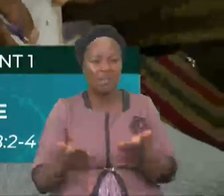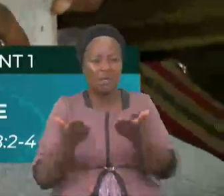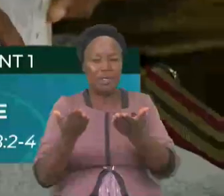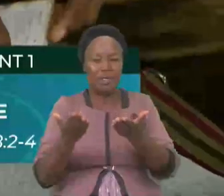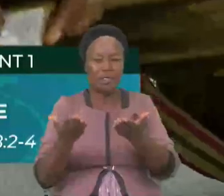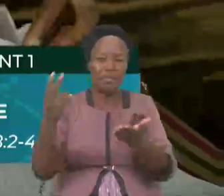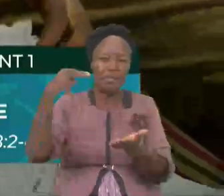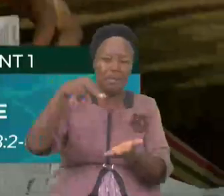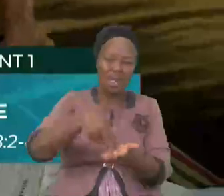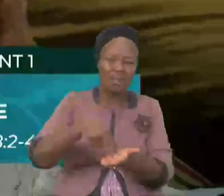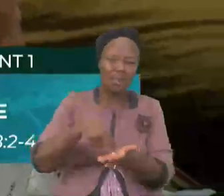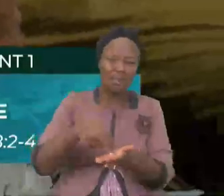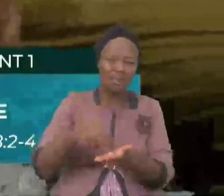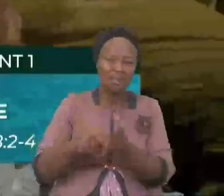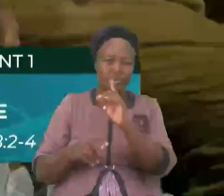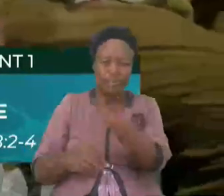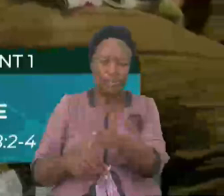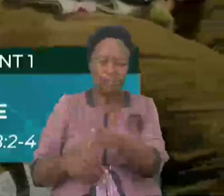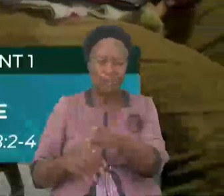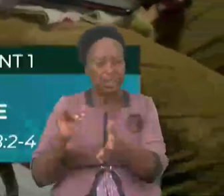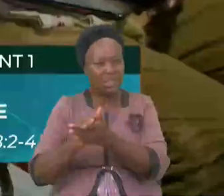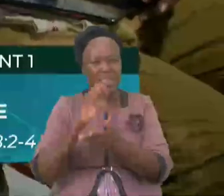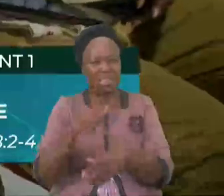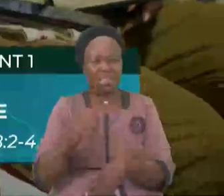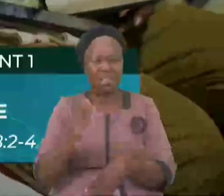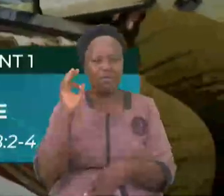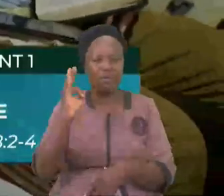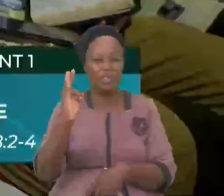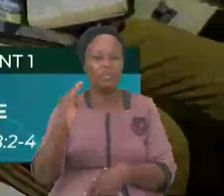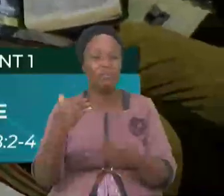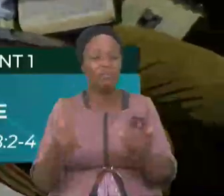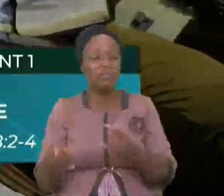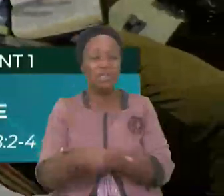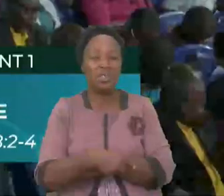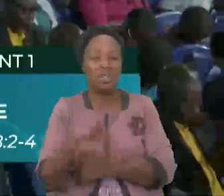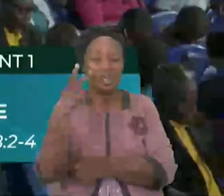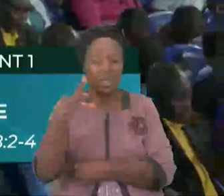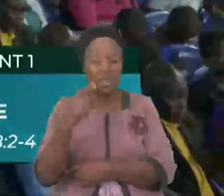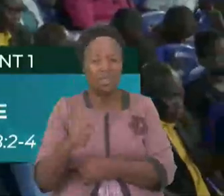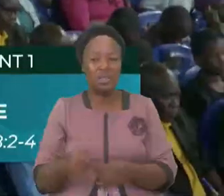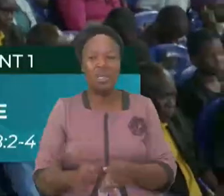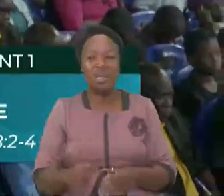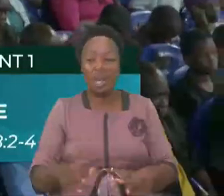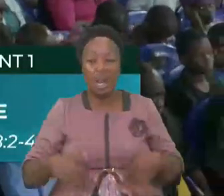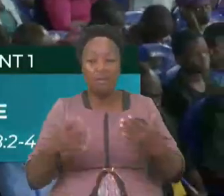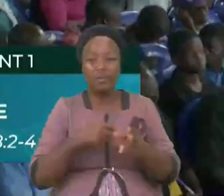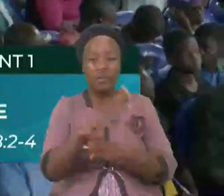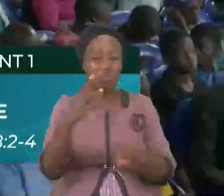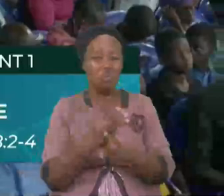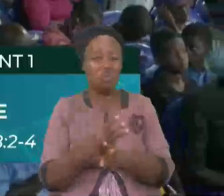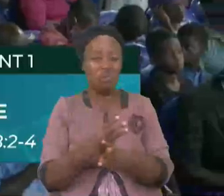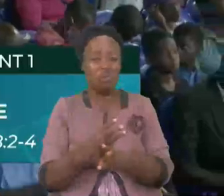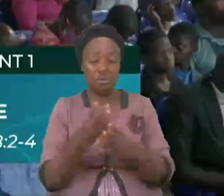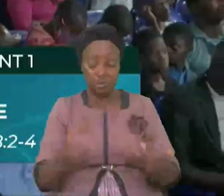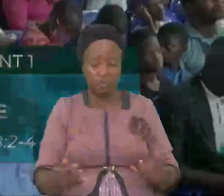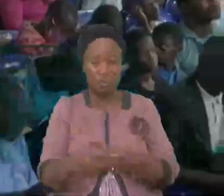Là, c'est le message aujourd'hui, Michée 2, 10. Voyez Babylone, voyez le style de vie de Babylone, voyez la dégradation de Babylone, voyez les